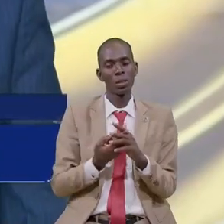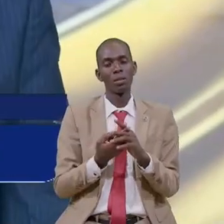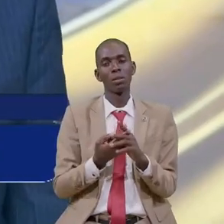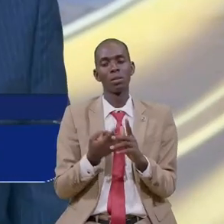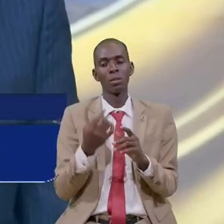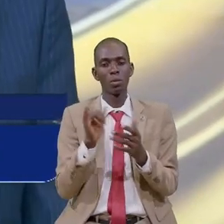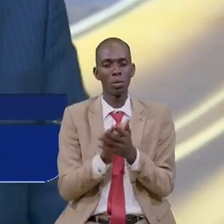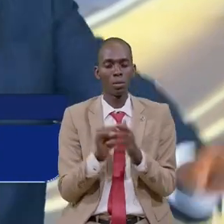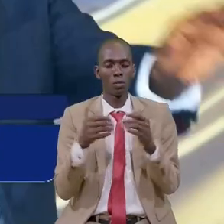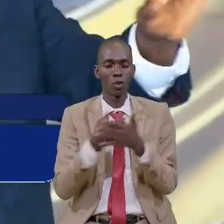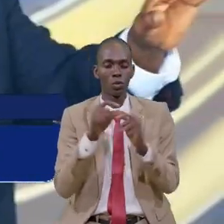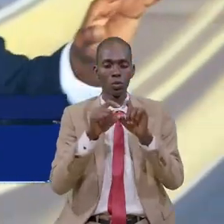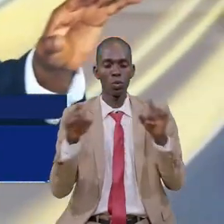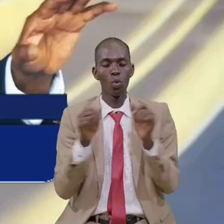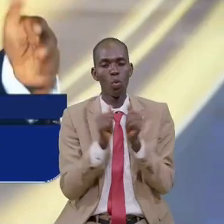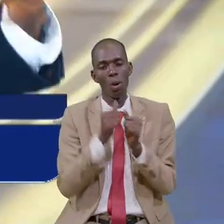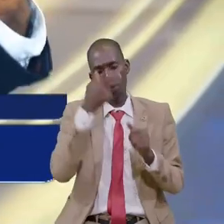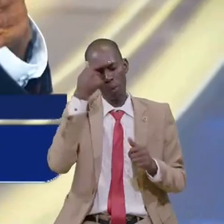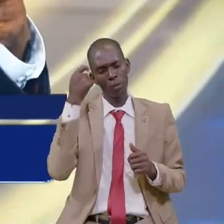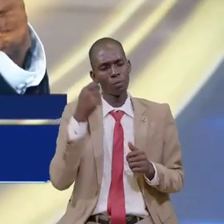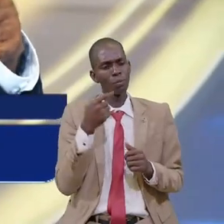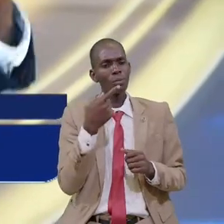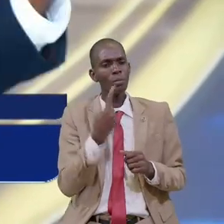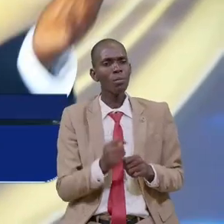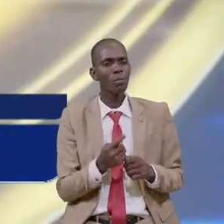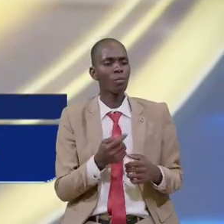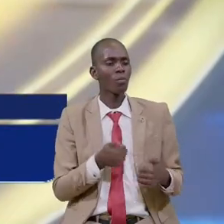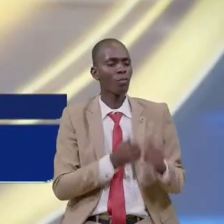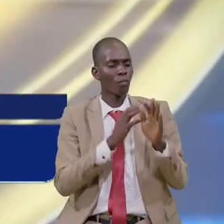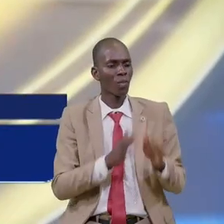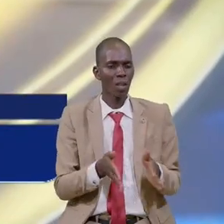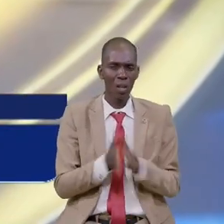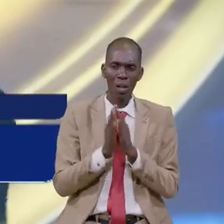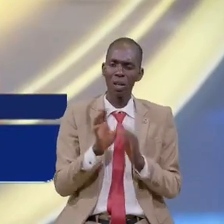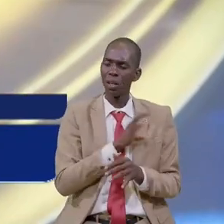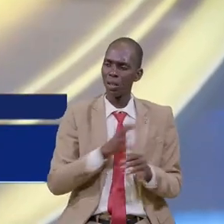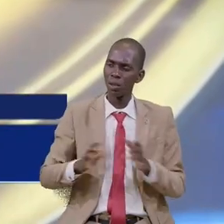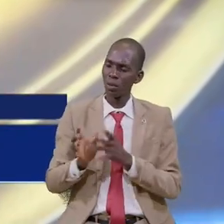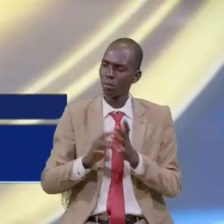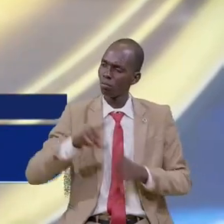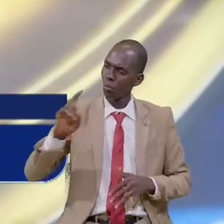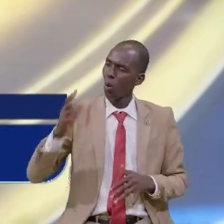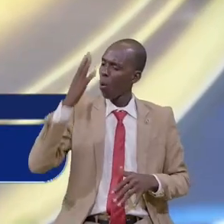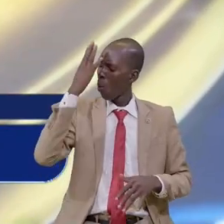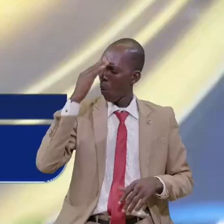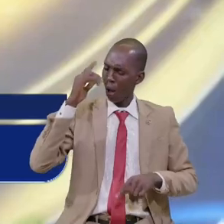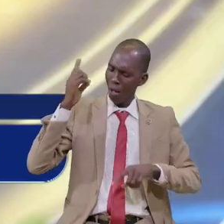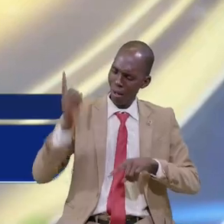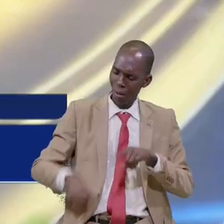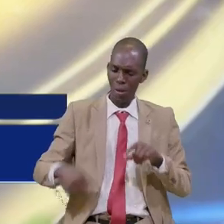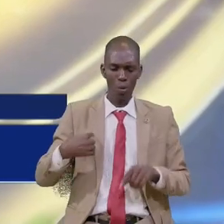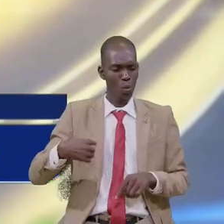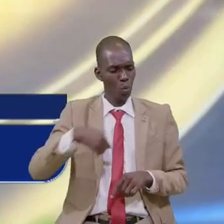n'avons-nous pas pu le faire? Comprenez le contexte. Je connais le contexte, mais je